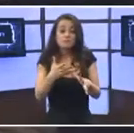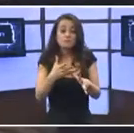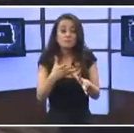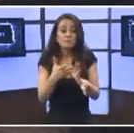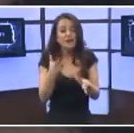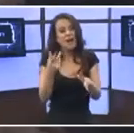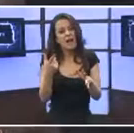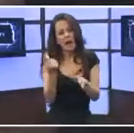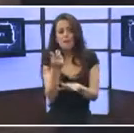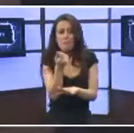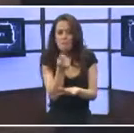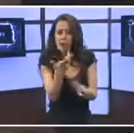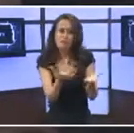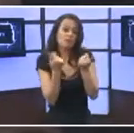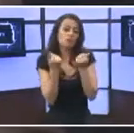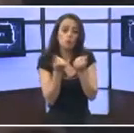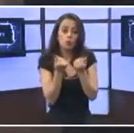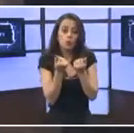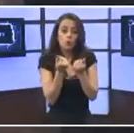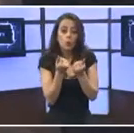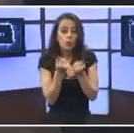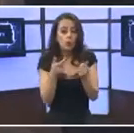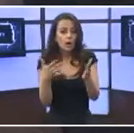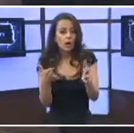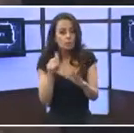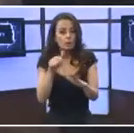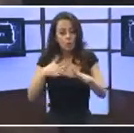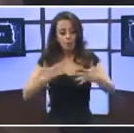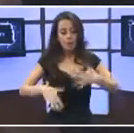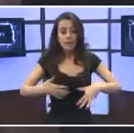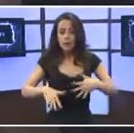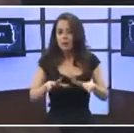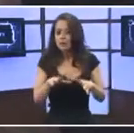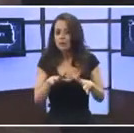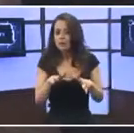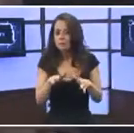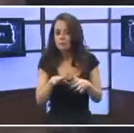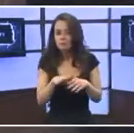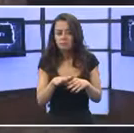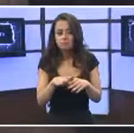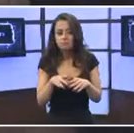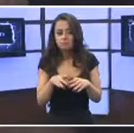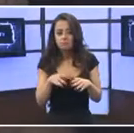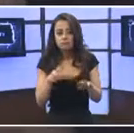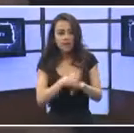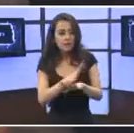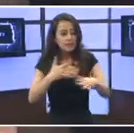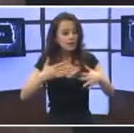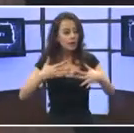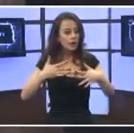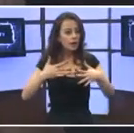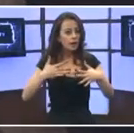maaş veriliyor. Bugünleri görebilmek. Aslında toplumda engelliler sonradan oluşmadı. Esas evet, engelliler